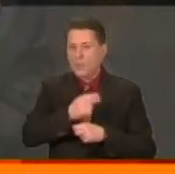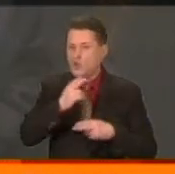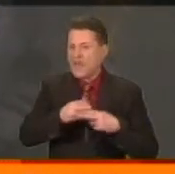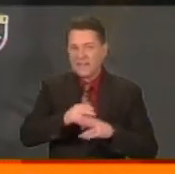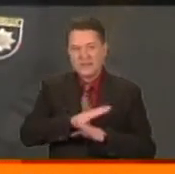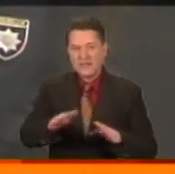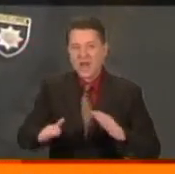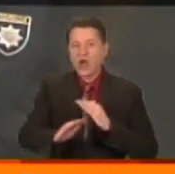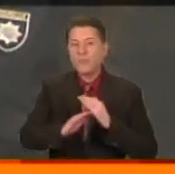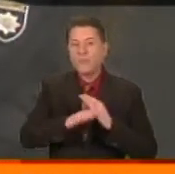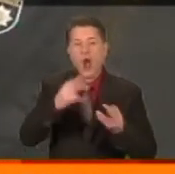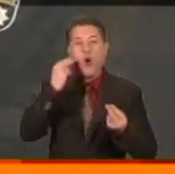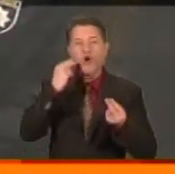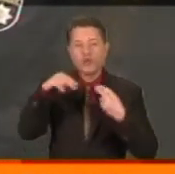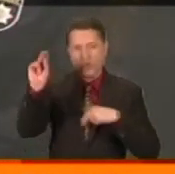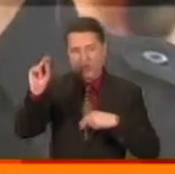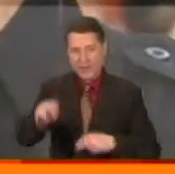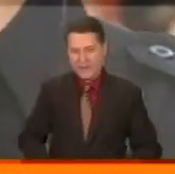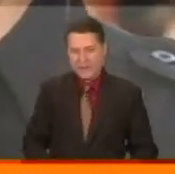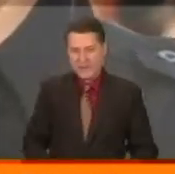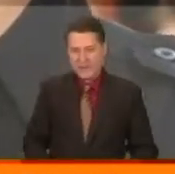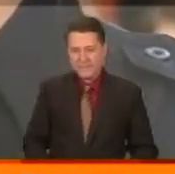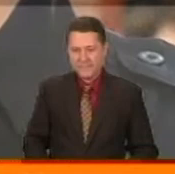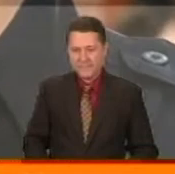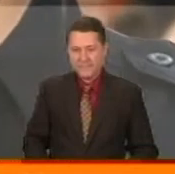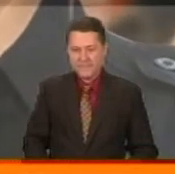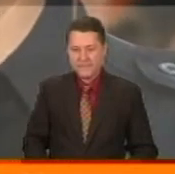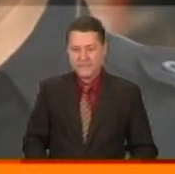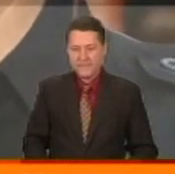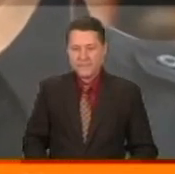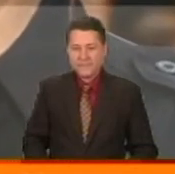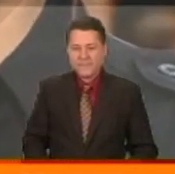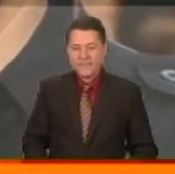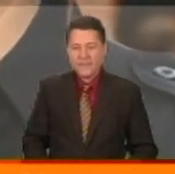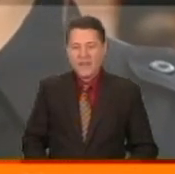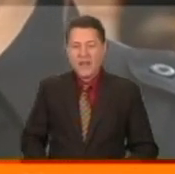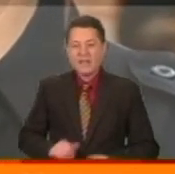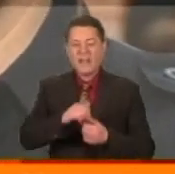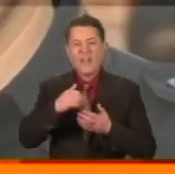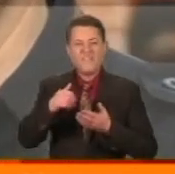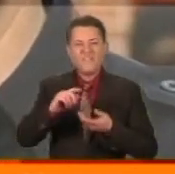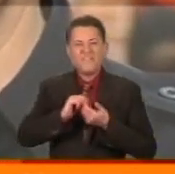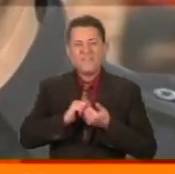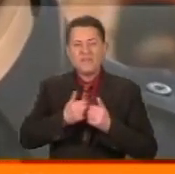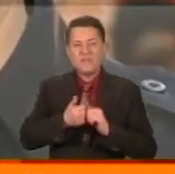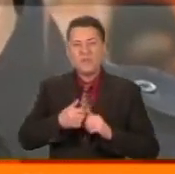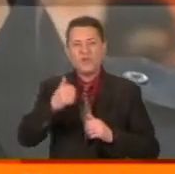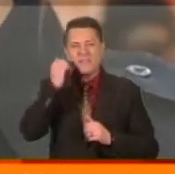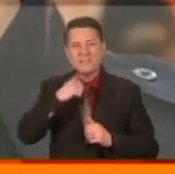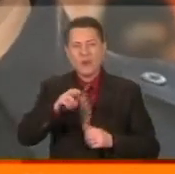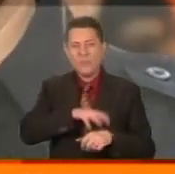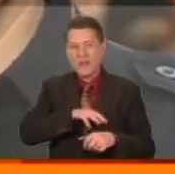навпаки допомагають удосконалюватися. Діяльність поліції, на відміну від там старої міліції, є відкритою для